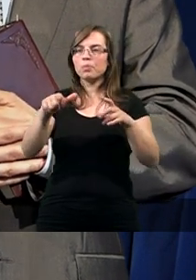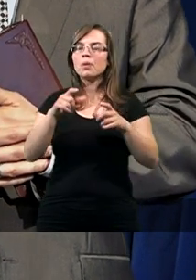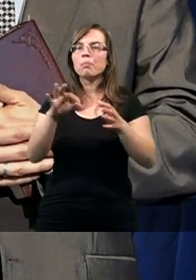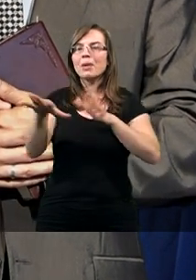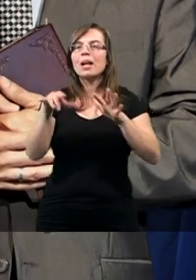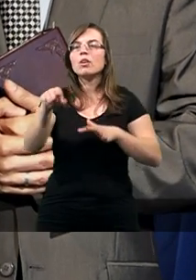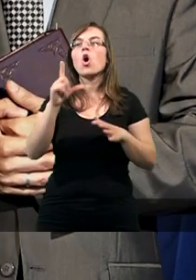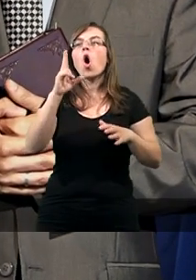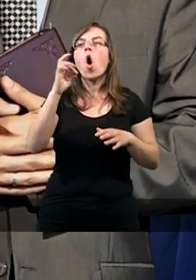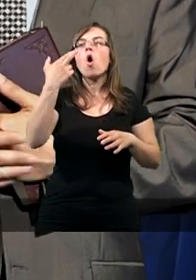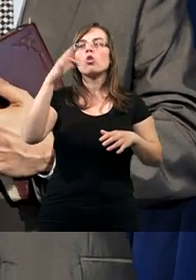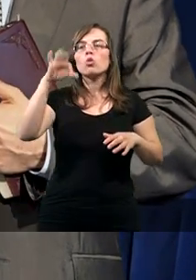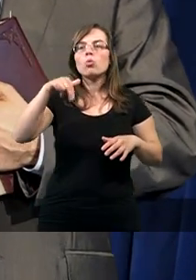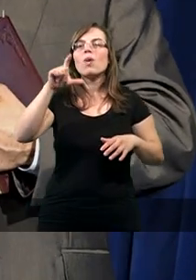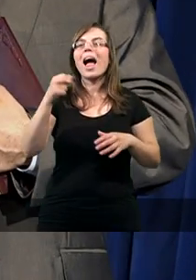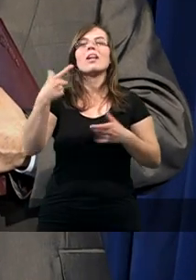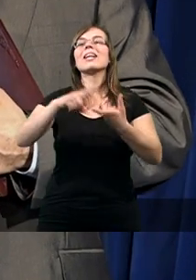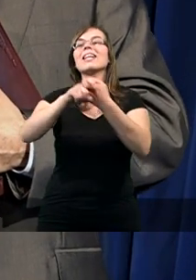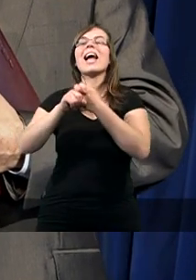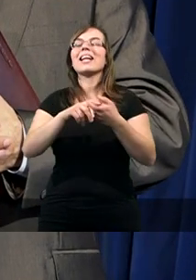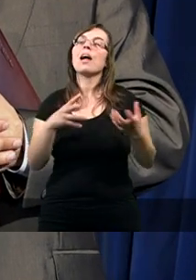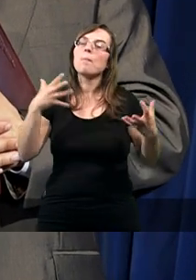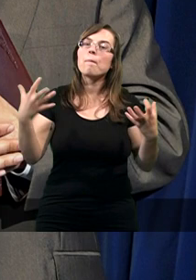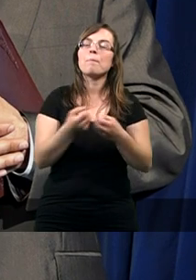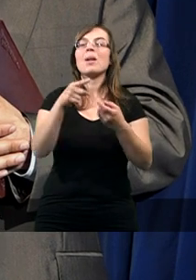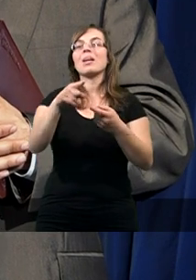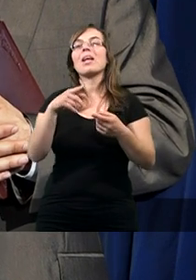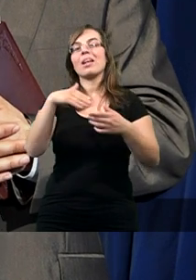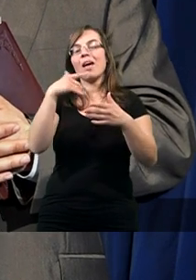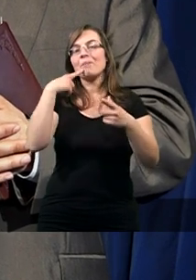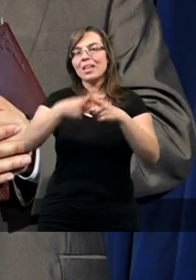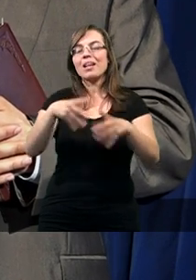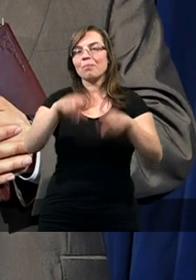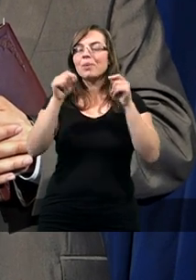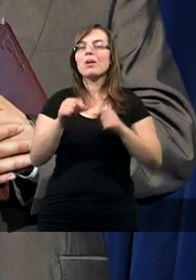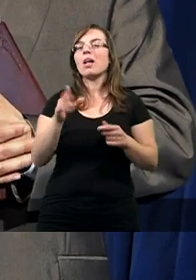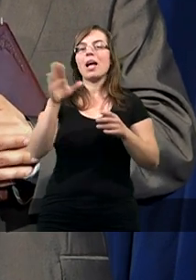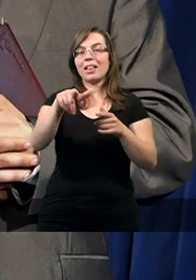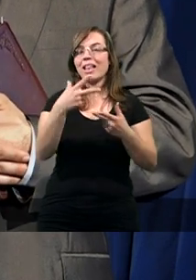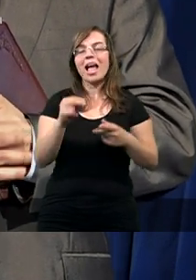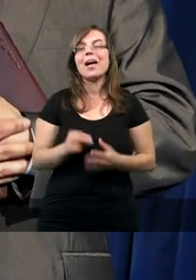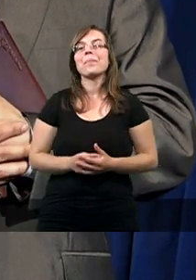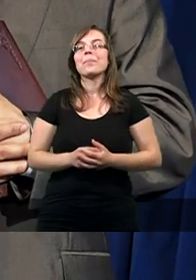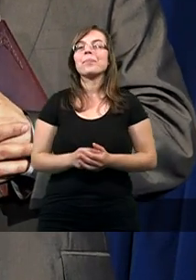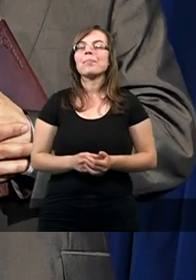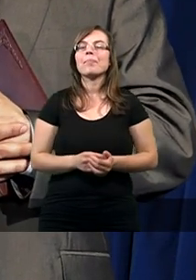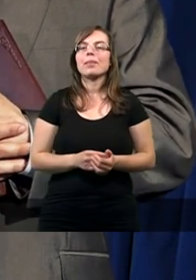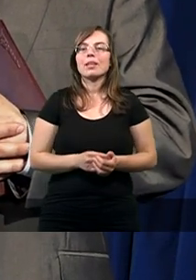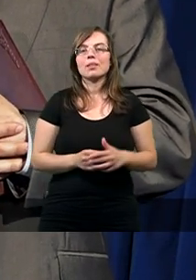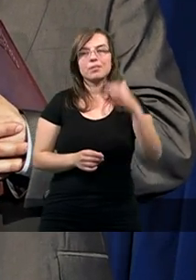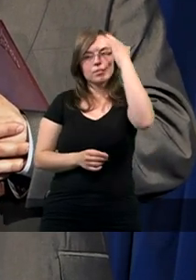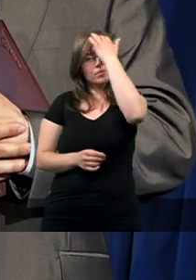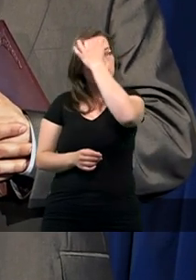W tym przypadku tego kościoła nie było tak, że to diecezja sama mianuje pastora. So when this